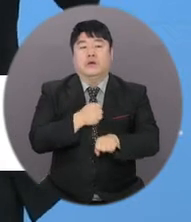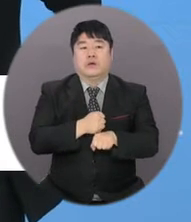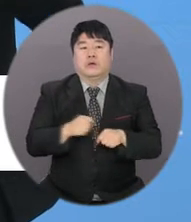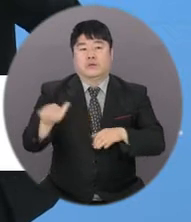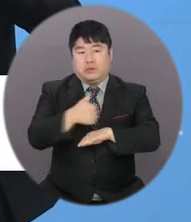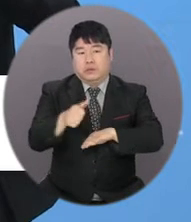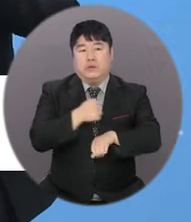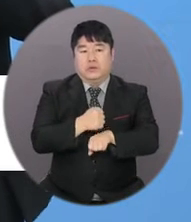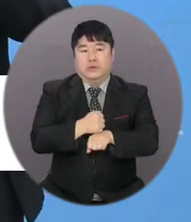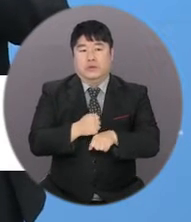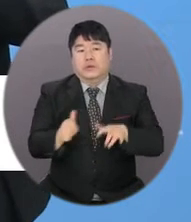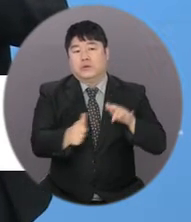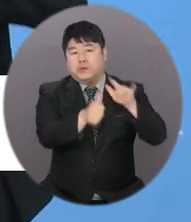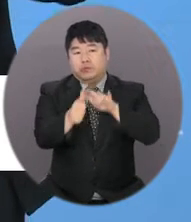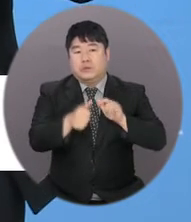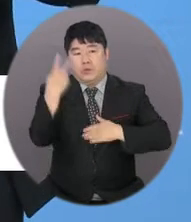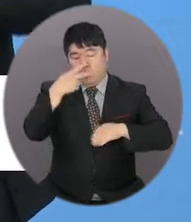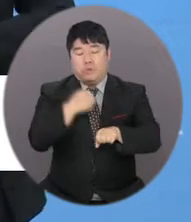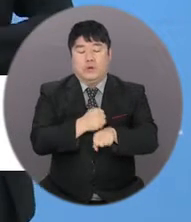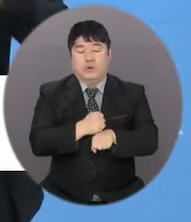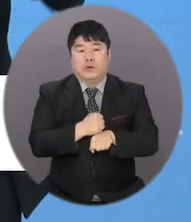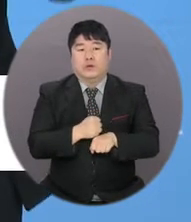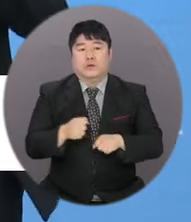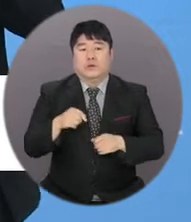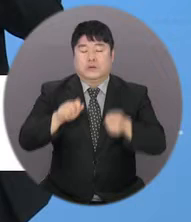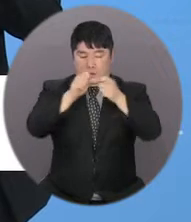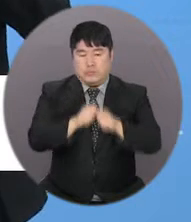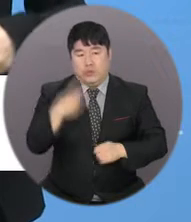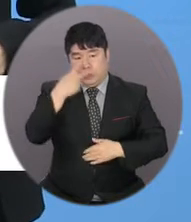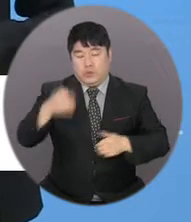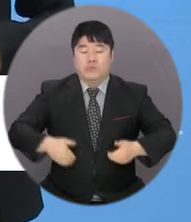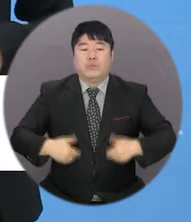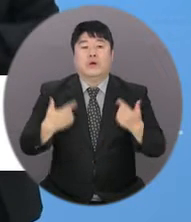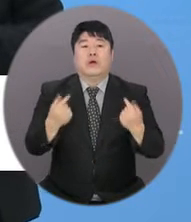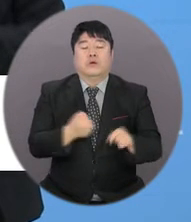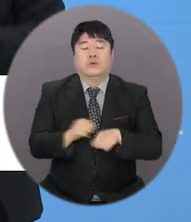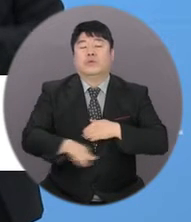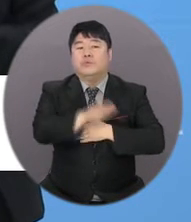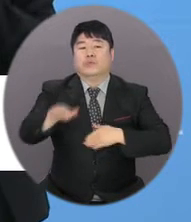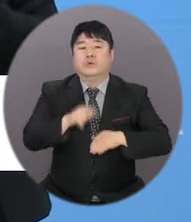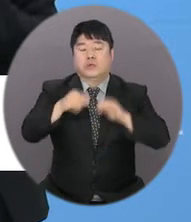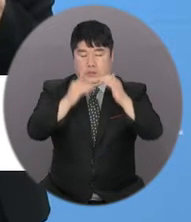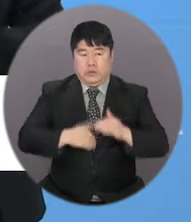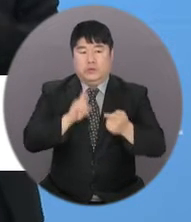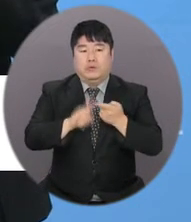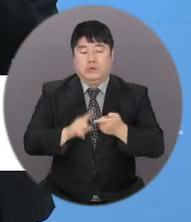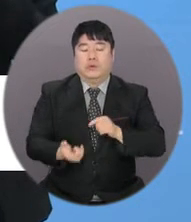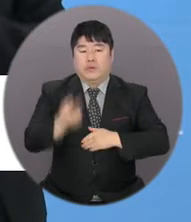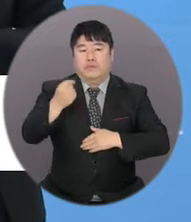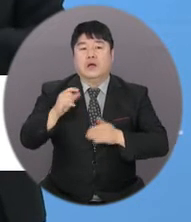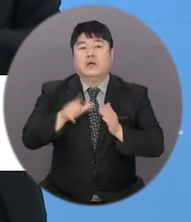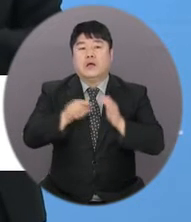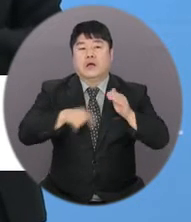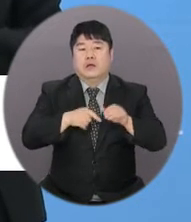대해서 GPS 확인해서 동선에 대한 심층 역학조사가 필요할 것 같습니다. 저희들이 이 부분은 좀 빠른